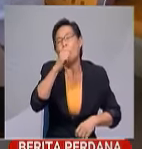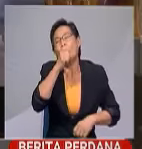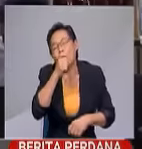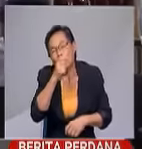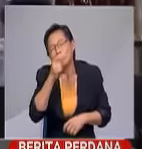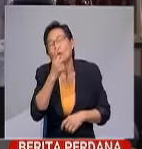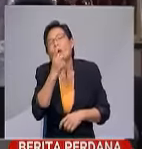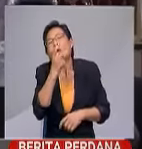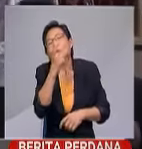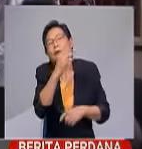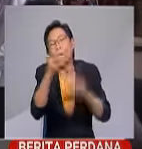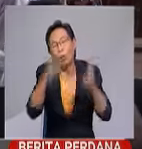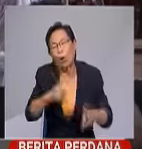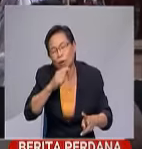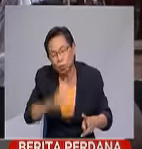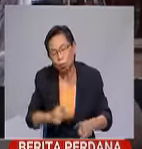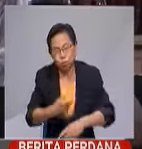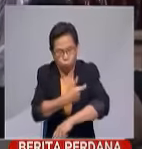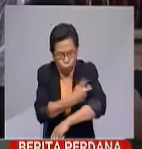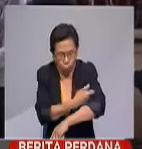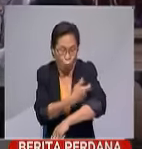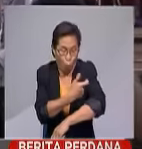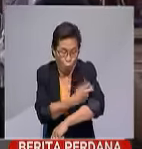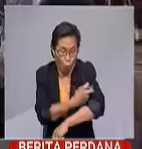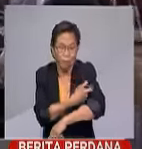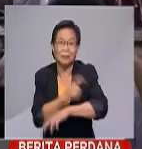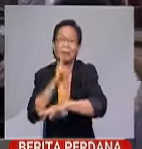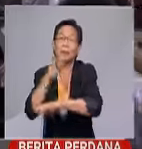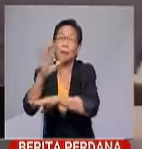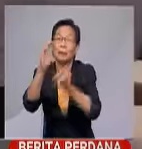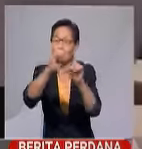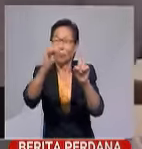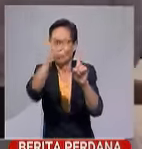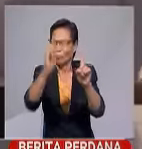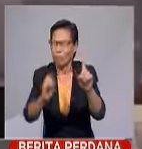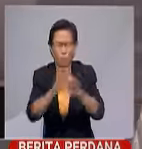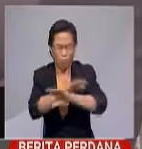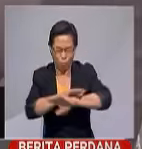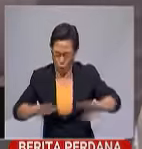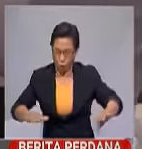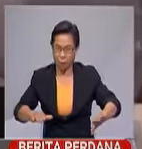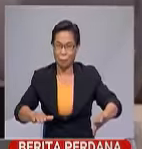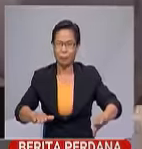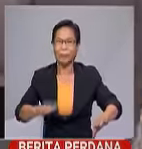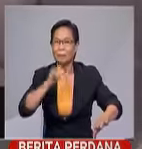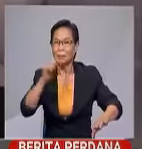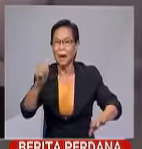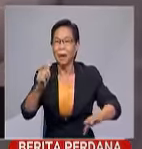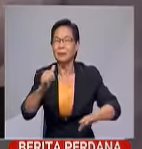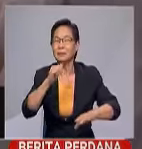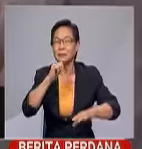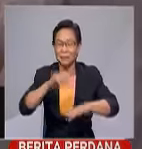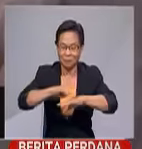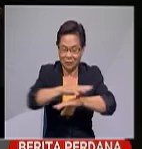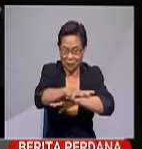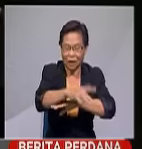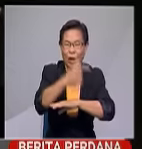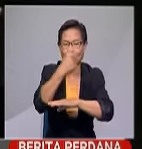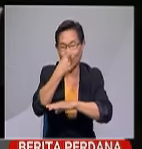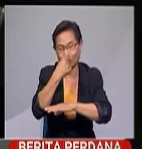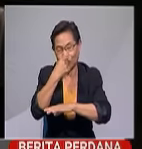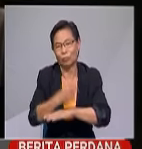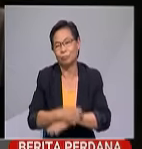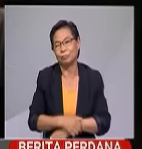serta warga emas. Namun katanya, vaksin bukan jaminan 100% seseorang itu tidak akan dijangkiti influenza.